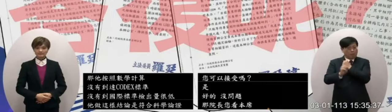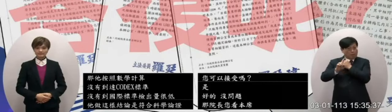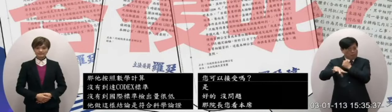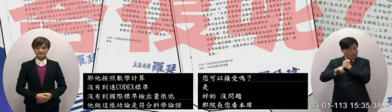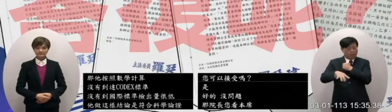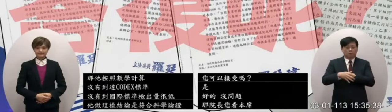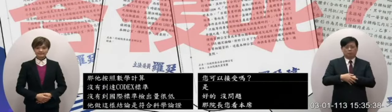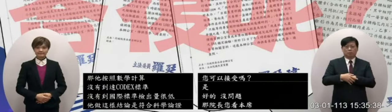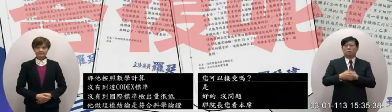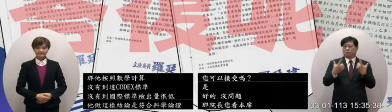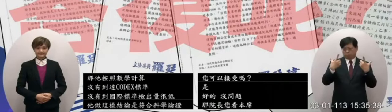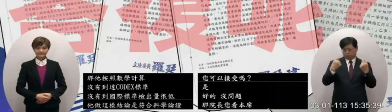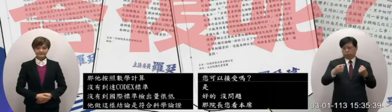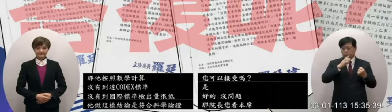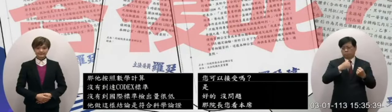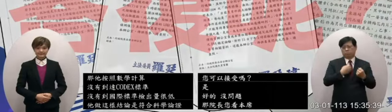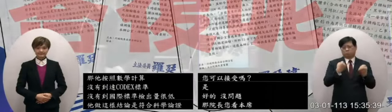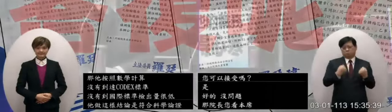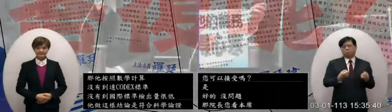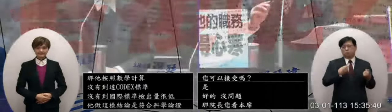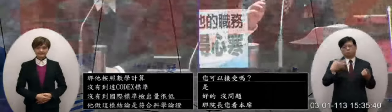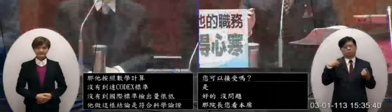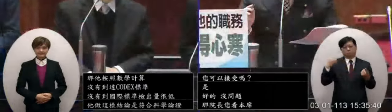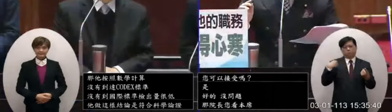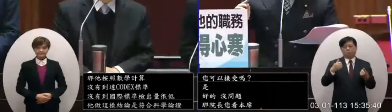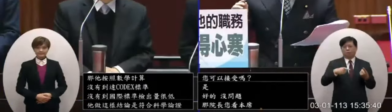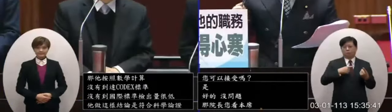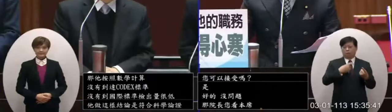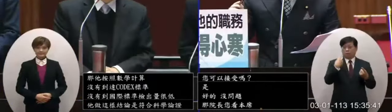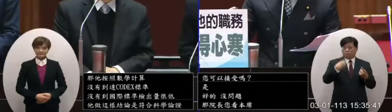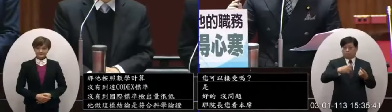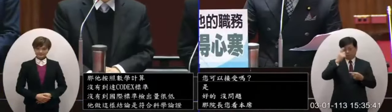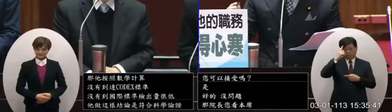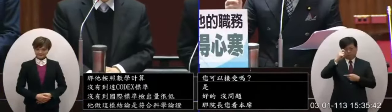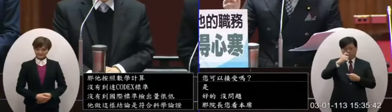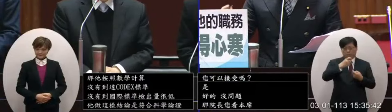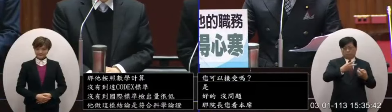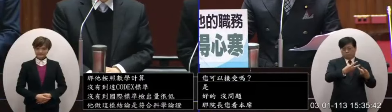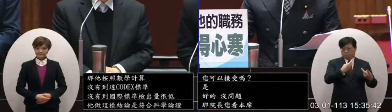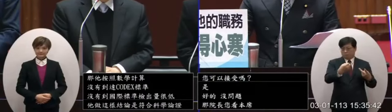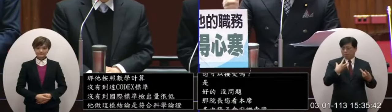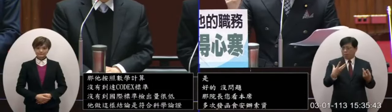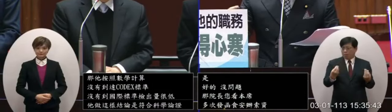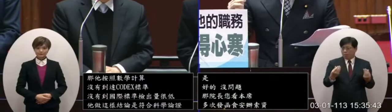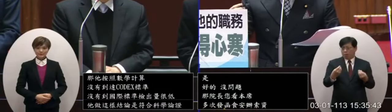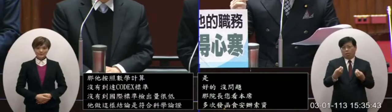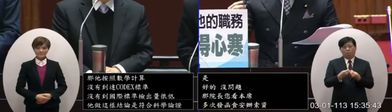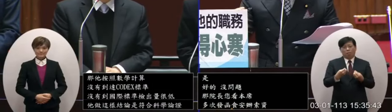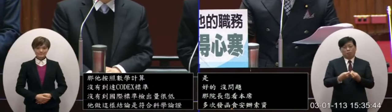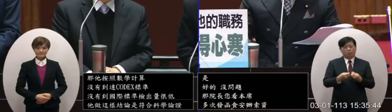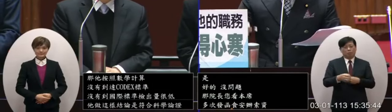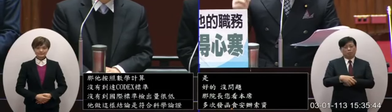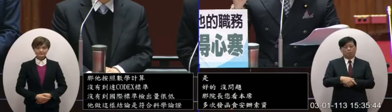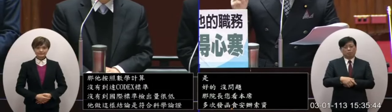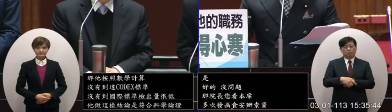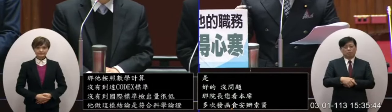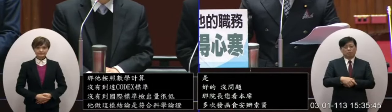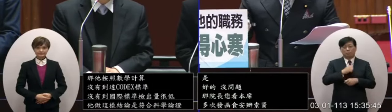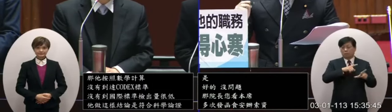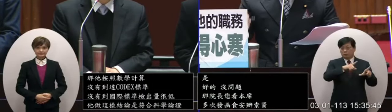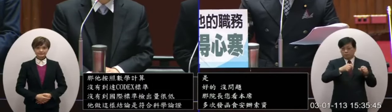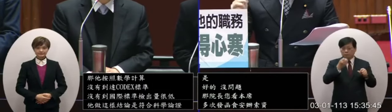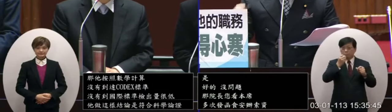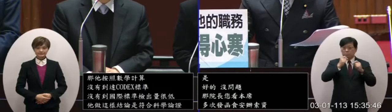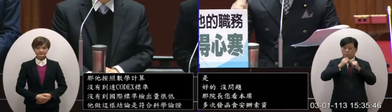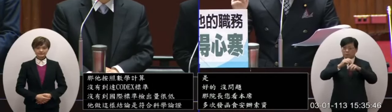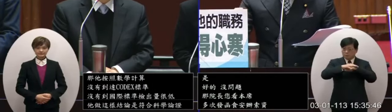料，这些都是已经存在的内容，为什么不能在十天内的期限交付本席？依食安